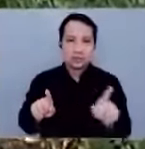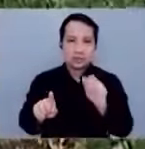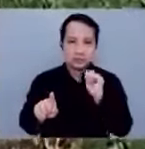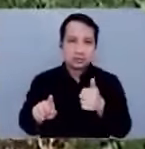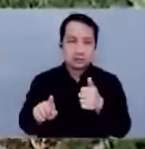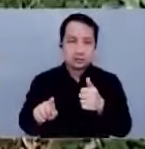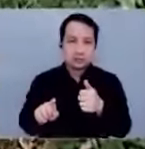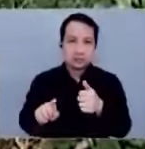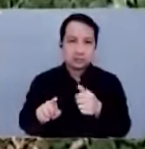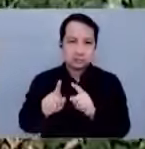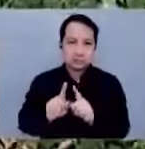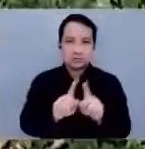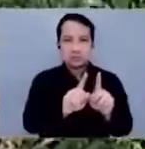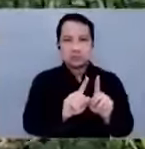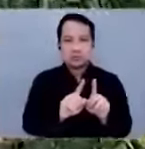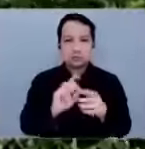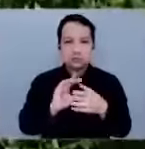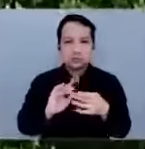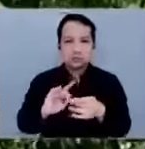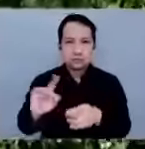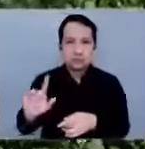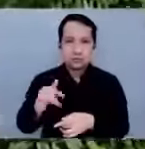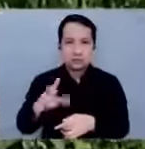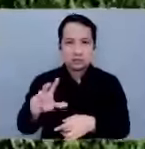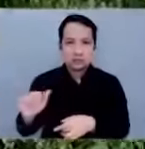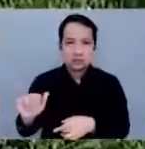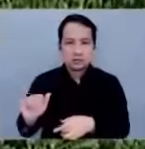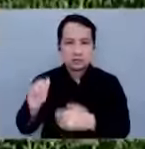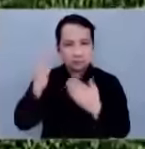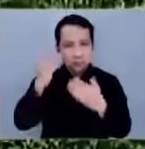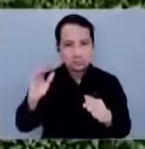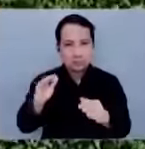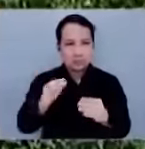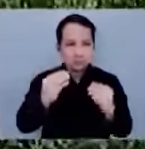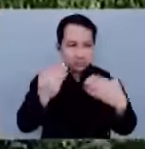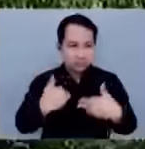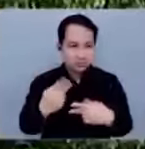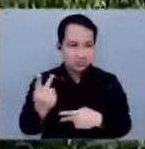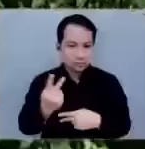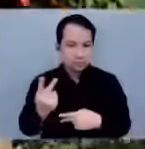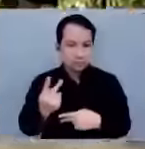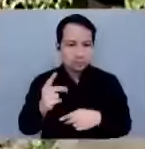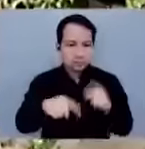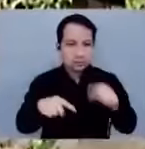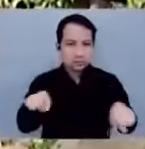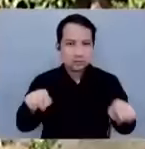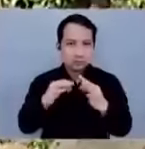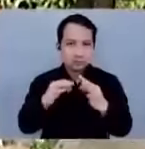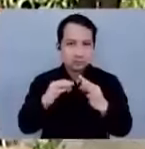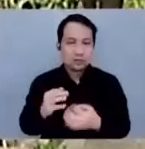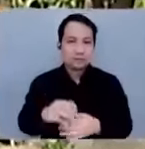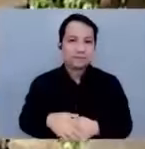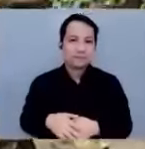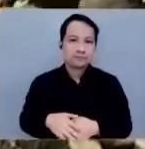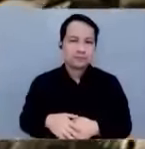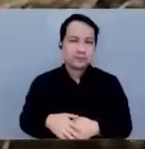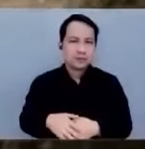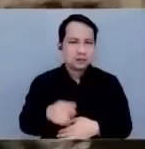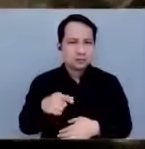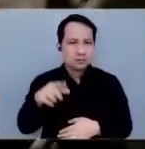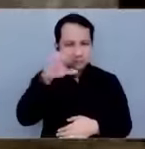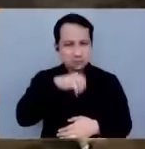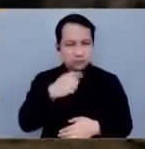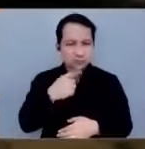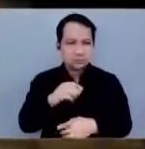mag-ina batay sa kwento ni Ligaya. Hindi raw nagpaalam ang dalawa sa iba nilang kaanak. Ang nakapagtataka,